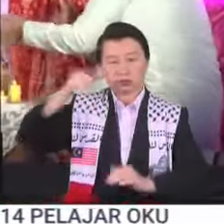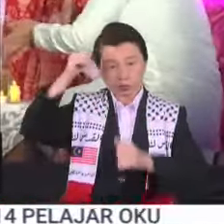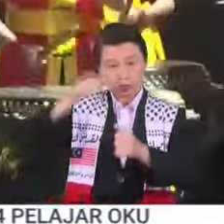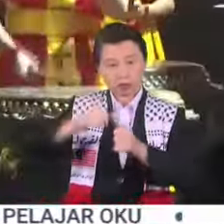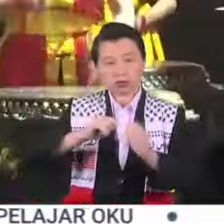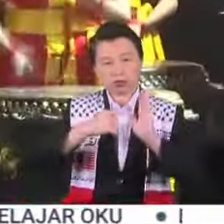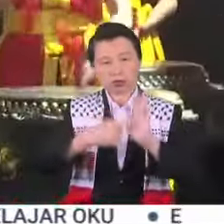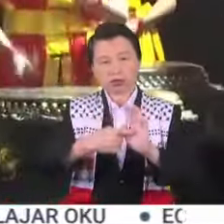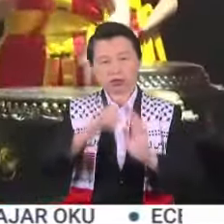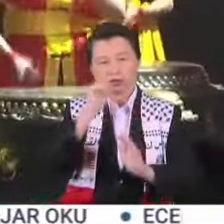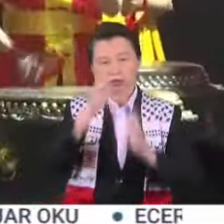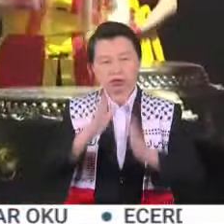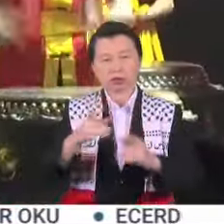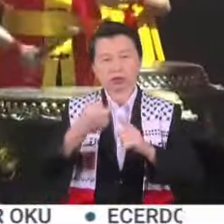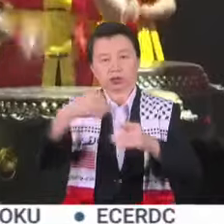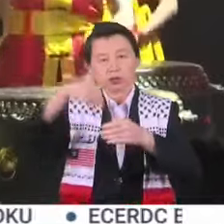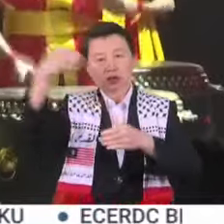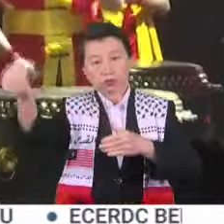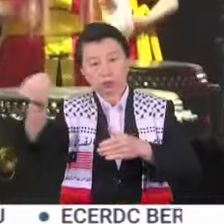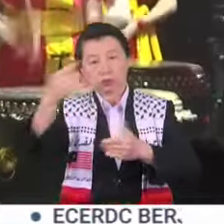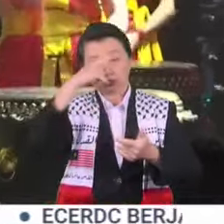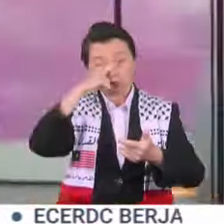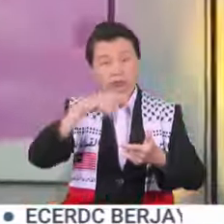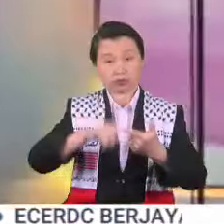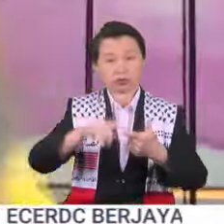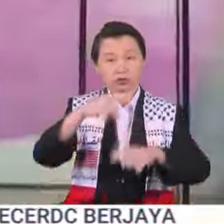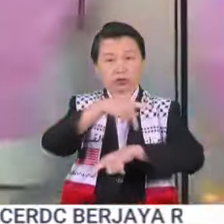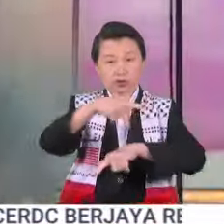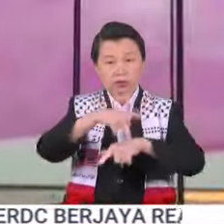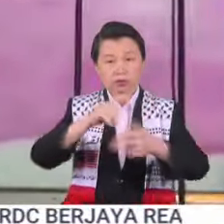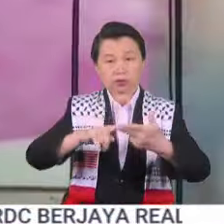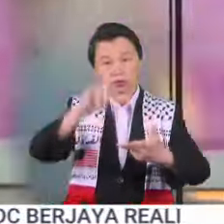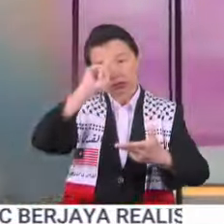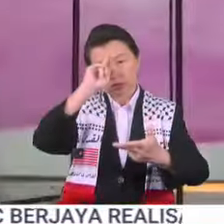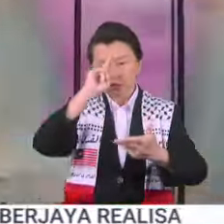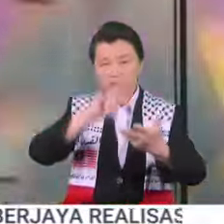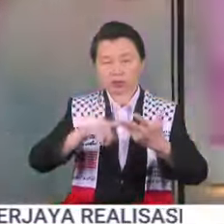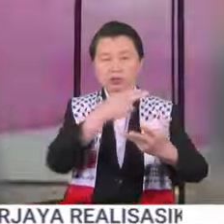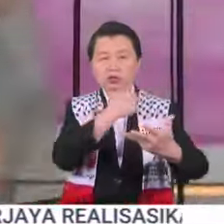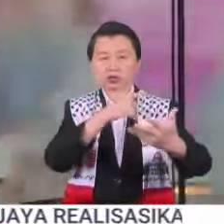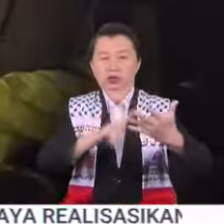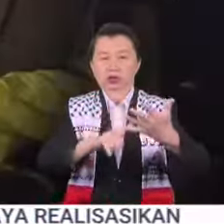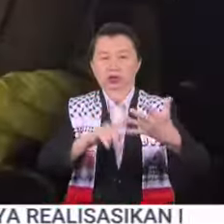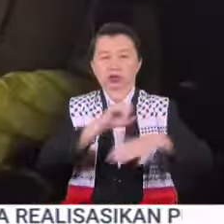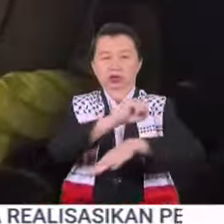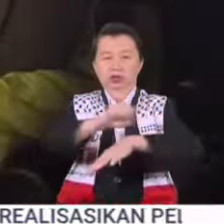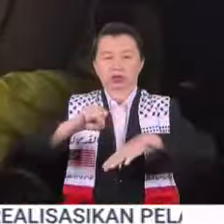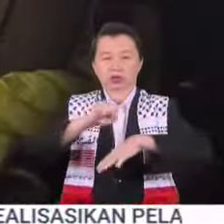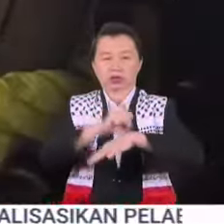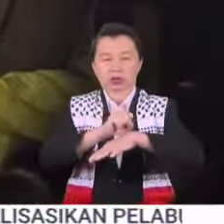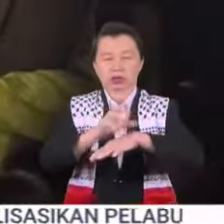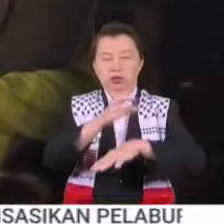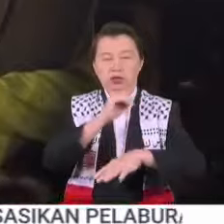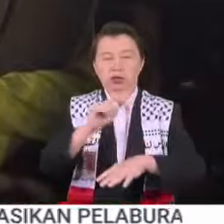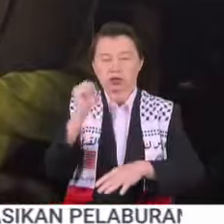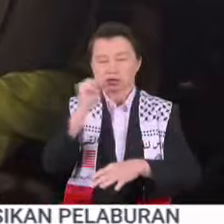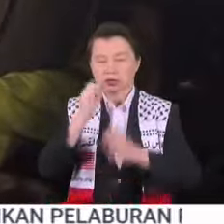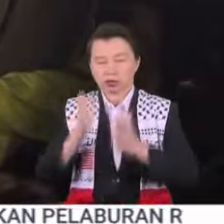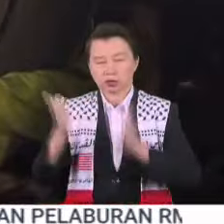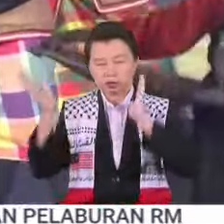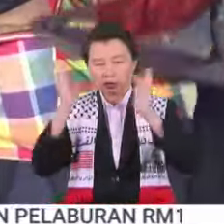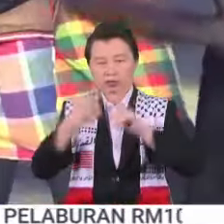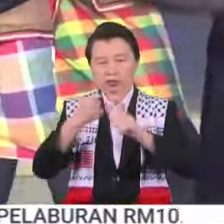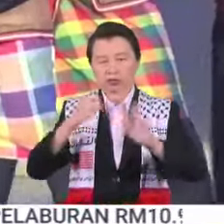melibatkan persembahan artis dari luar negara seperti Thailand, Filipina, India, Indonesia dan Singapura serta artis tempatan